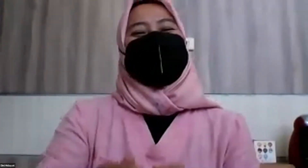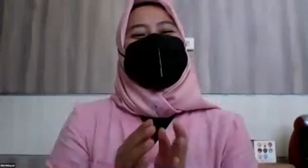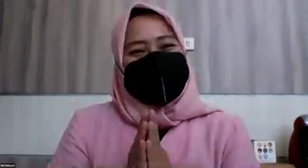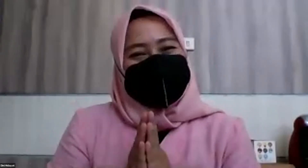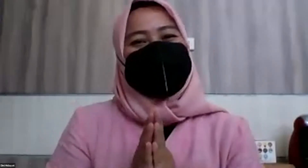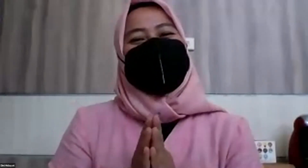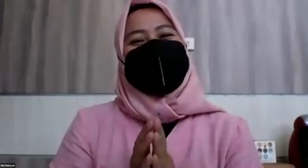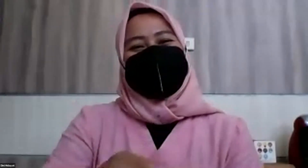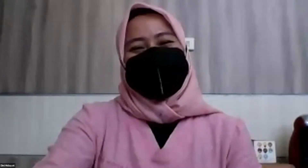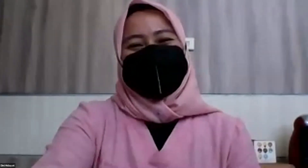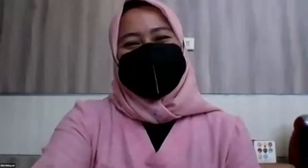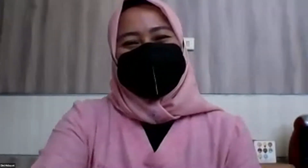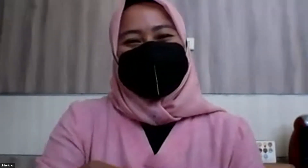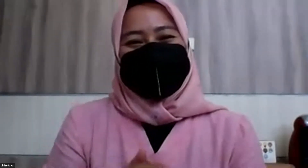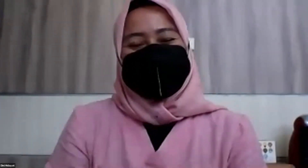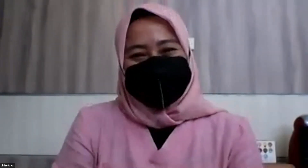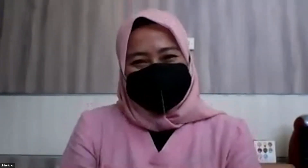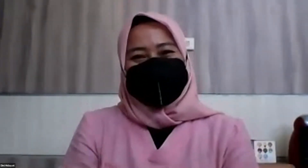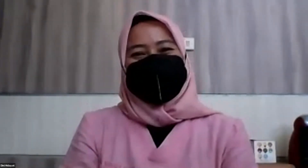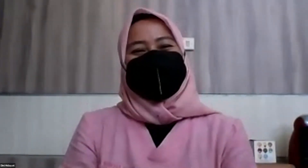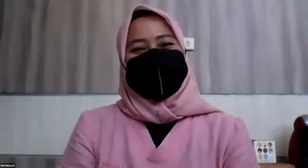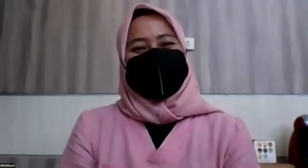Dini, teman-teman, dari informasi